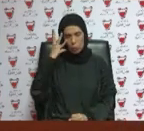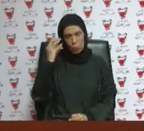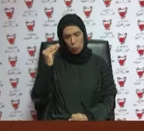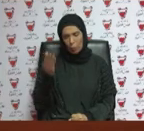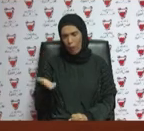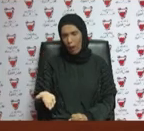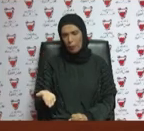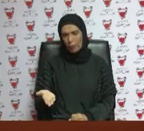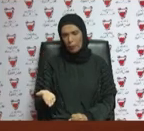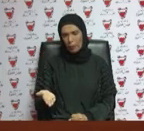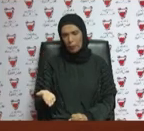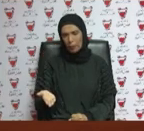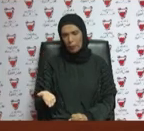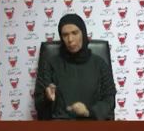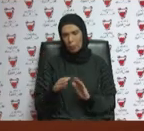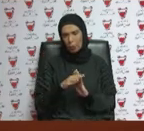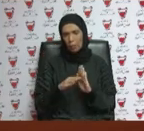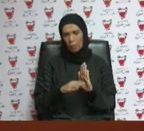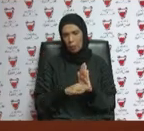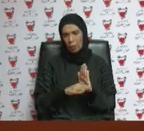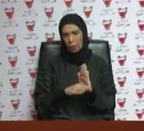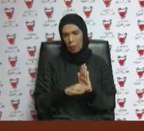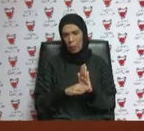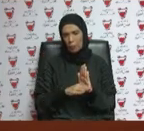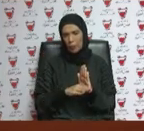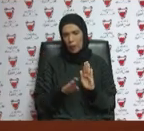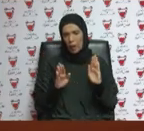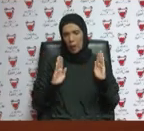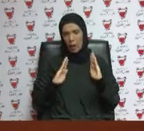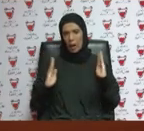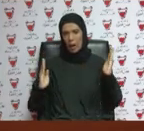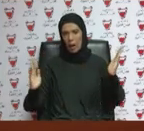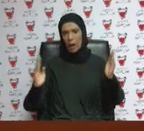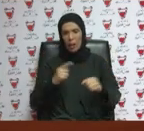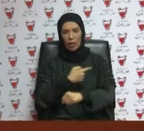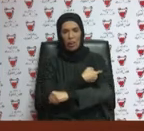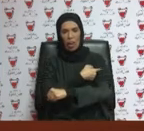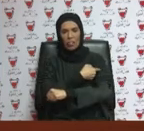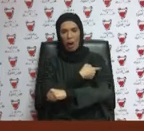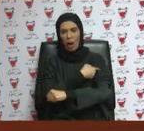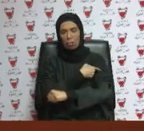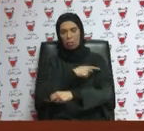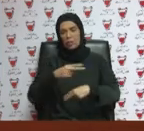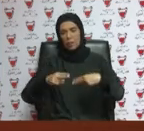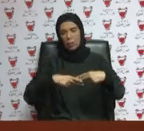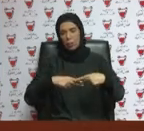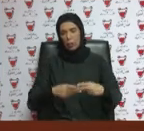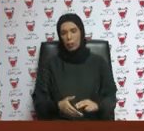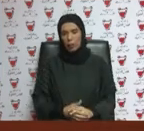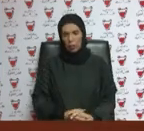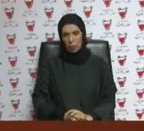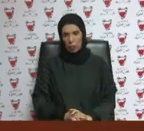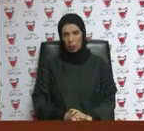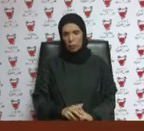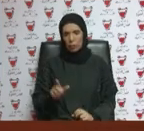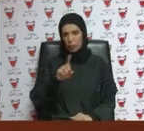ينسى هذا البرنامج هؤلاء، لأن معظمهم ليسوا كذلك من ضمن التأمينات. هذه